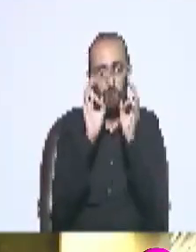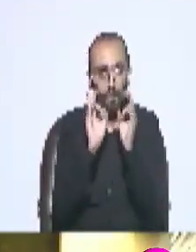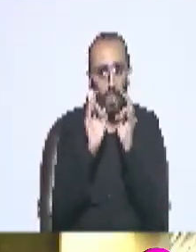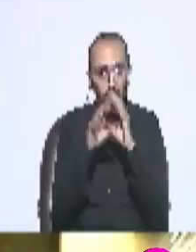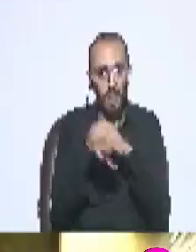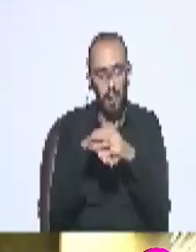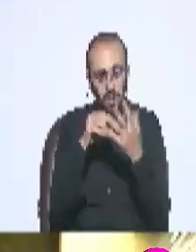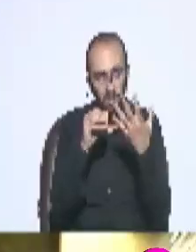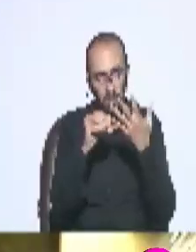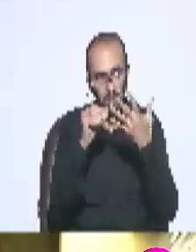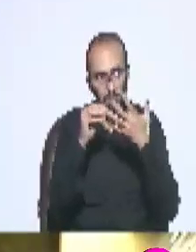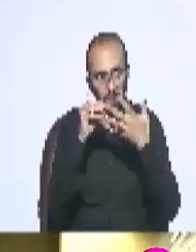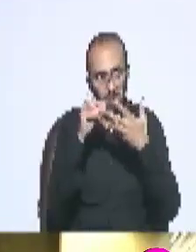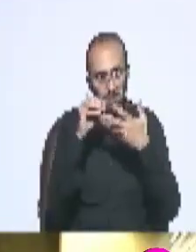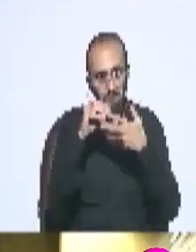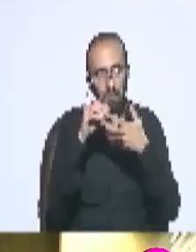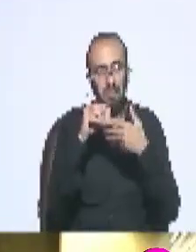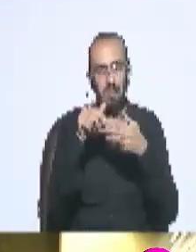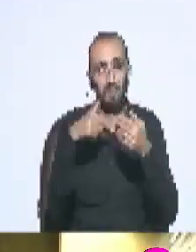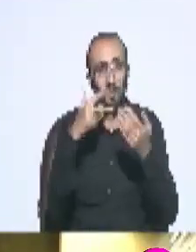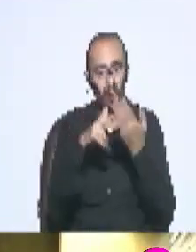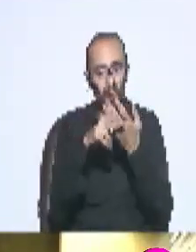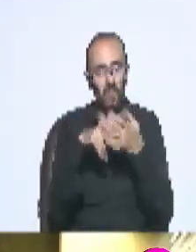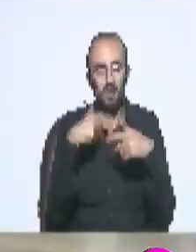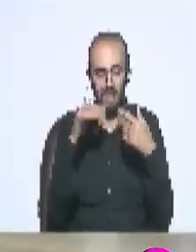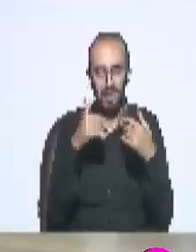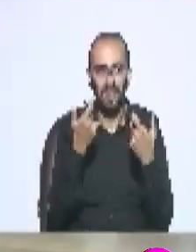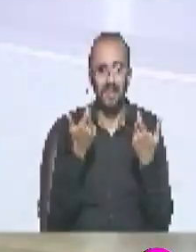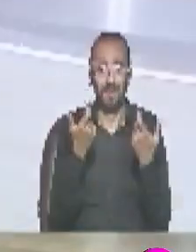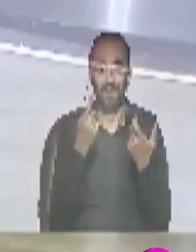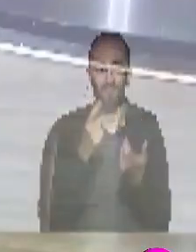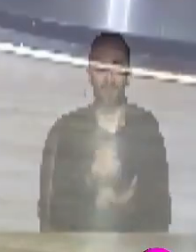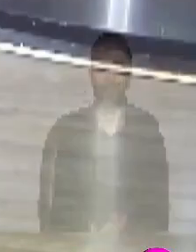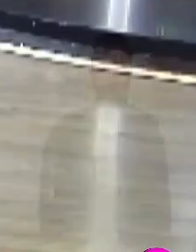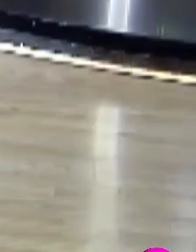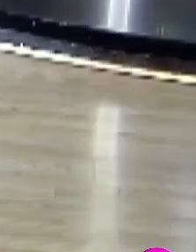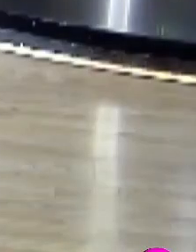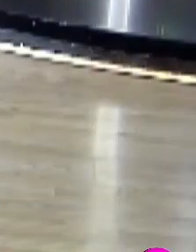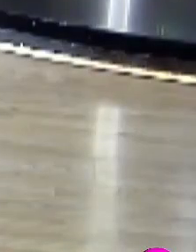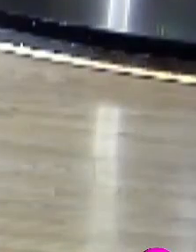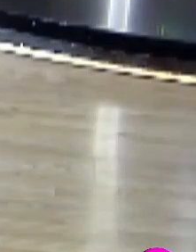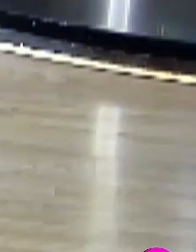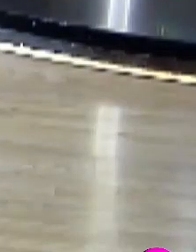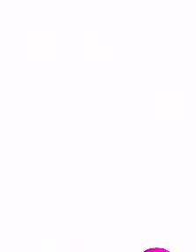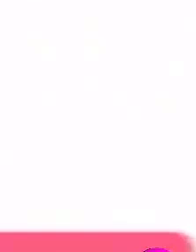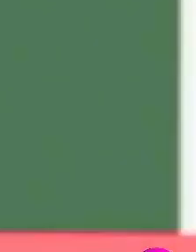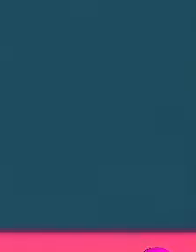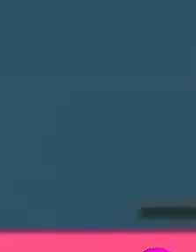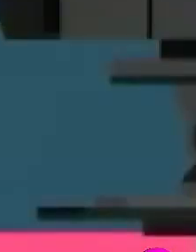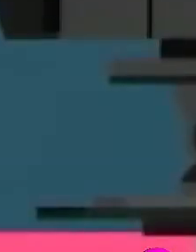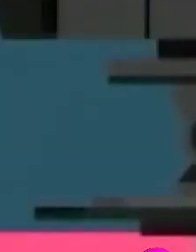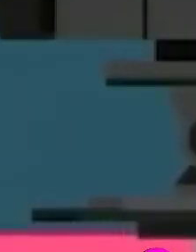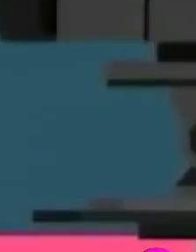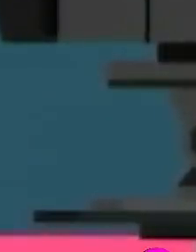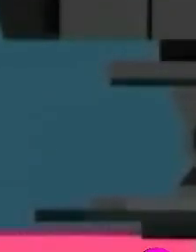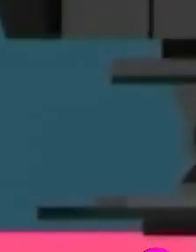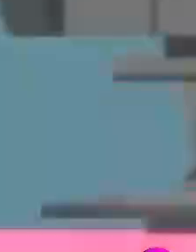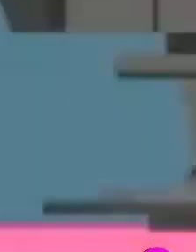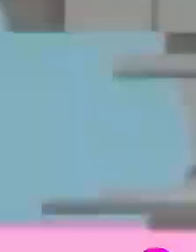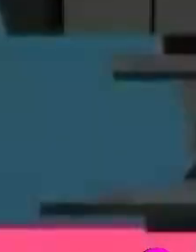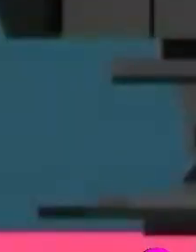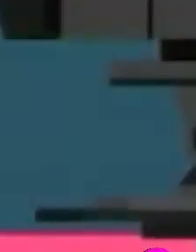ان احنا نتصالح مع نفسنا هنروح لفاصل ونرجع لحضراتكم مره تانيه ه